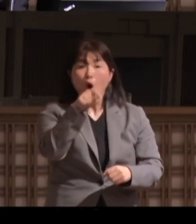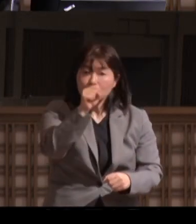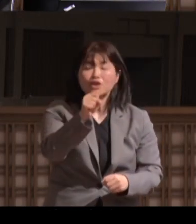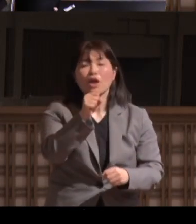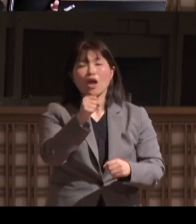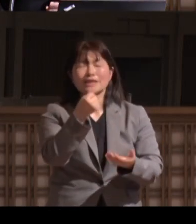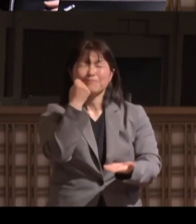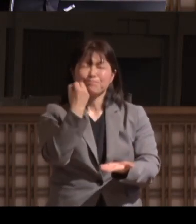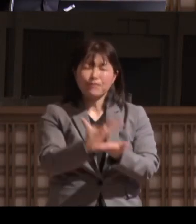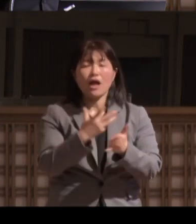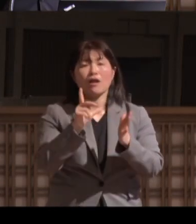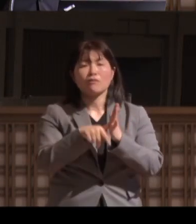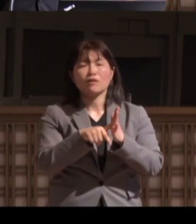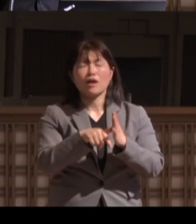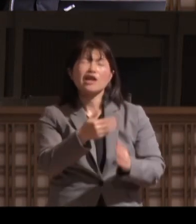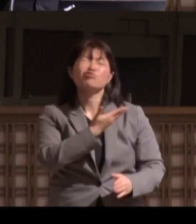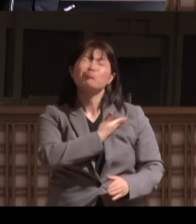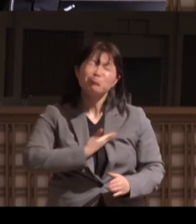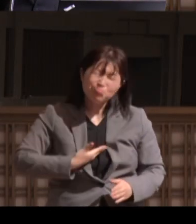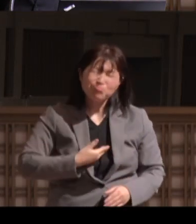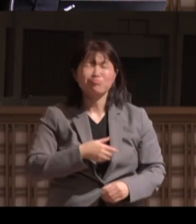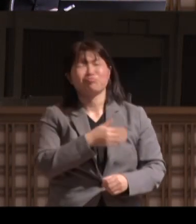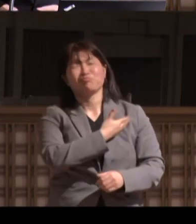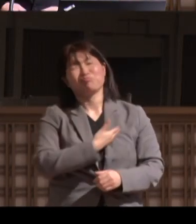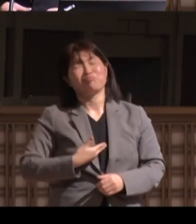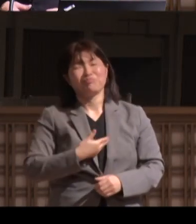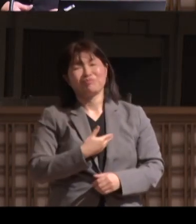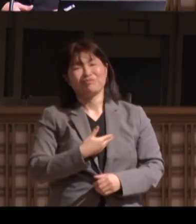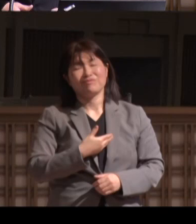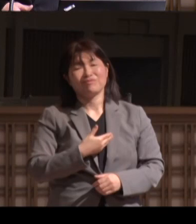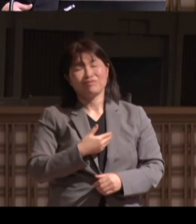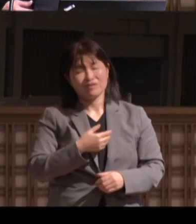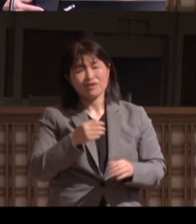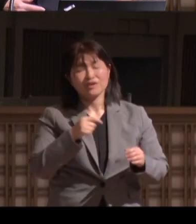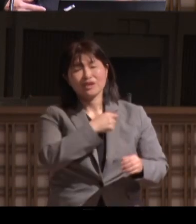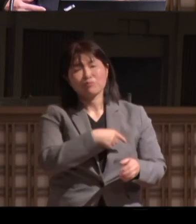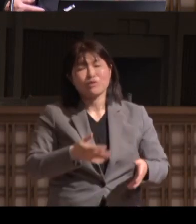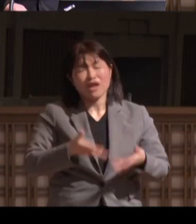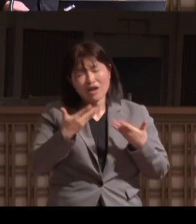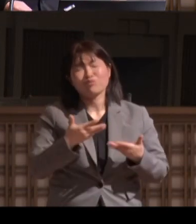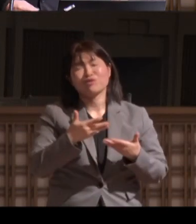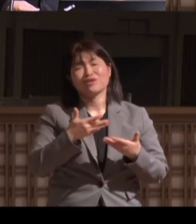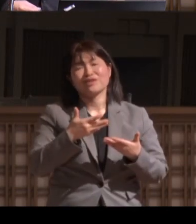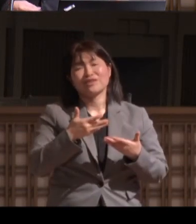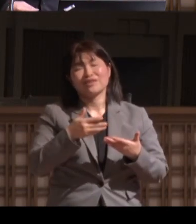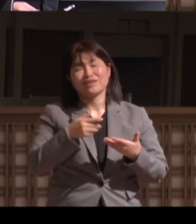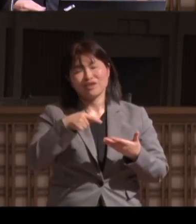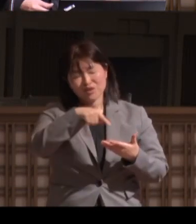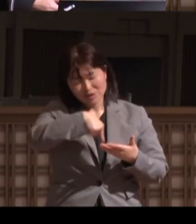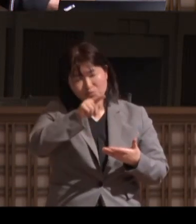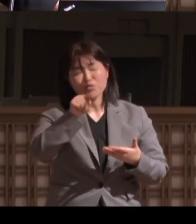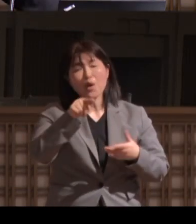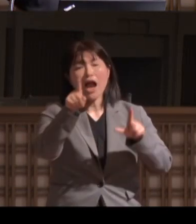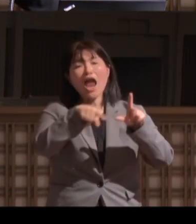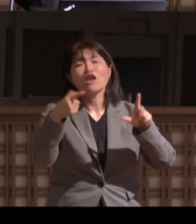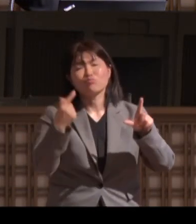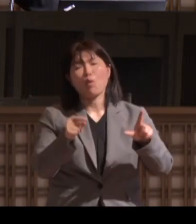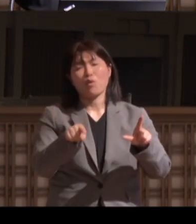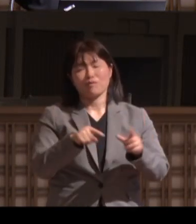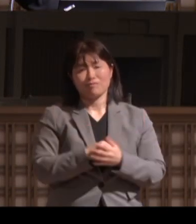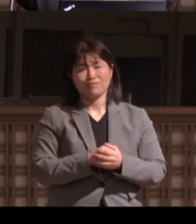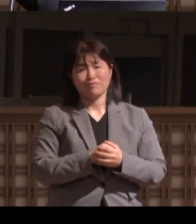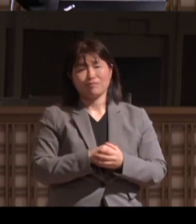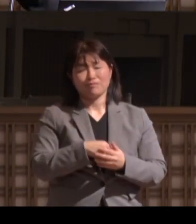もし失敗したらドンマいって言える関係ですねそれがエルもなんですよこれ遅延組織だと